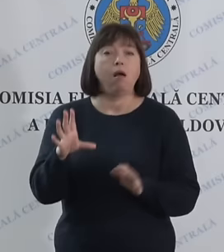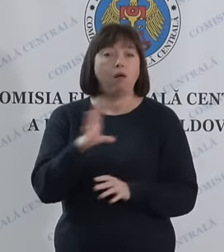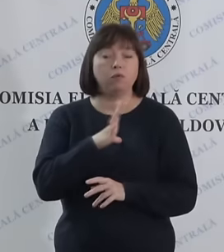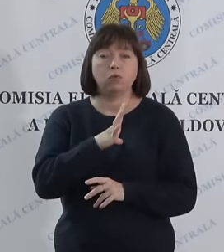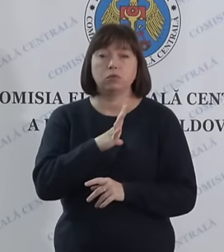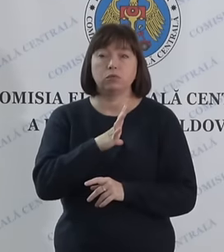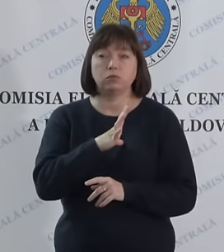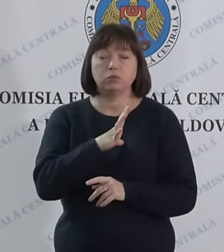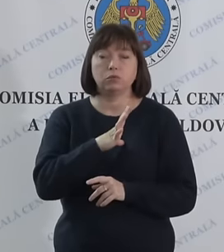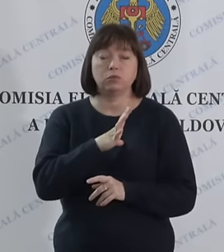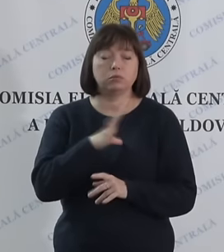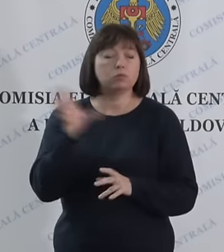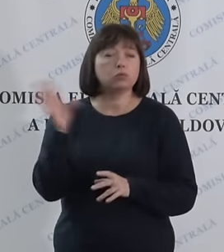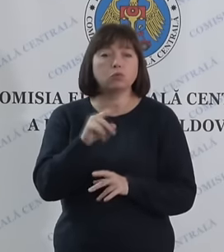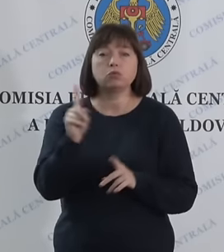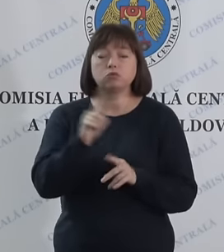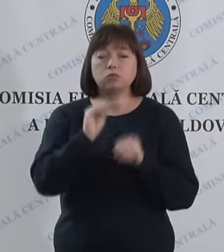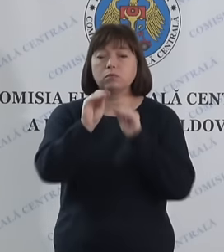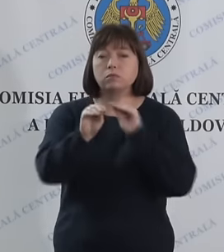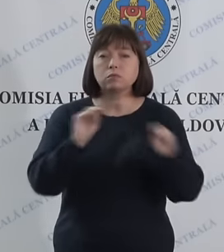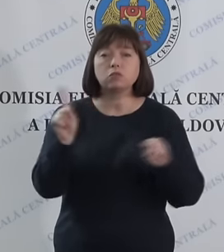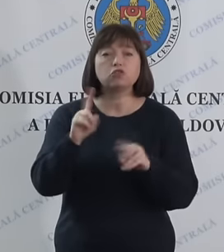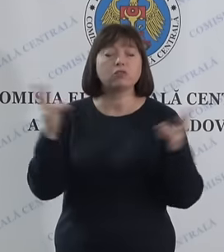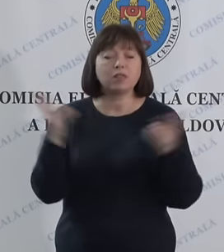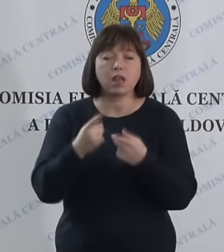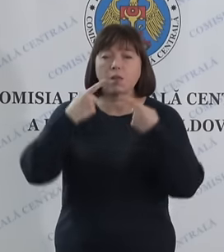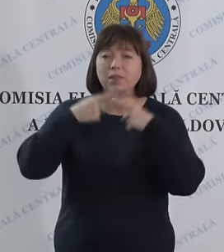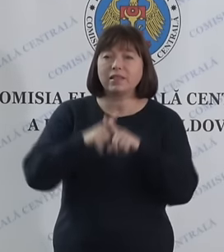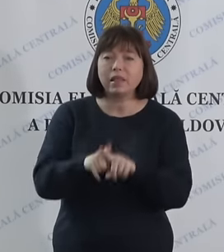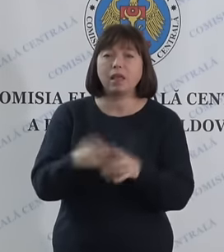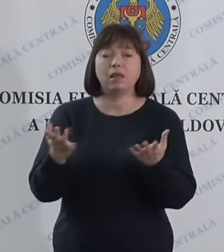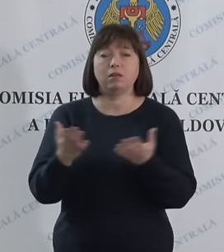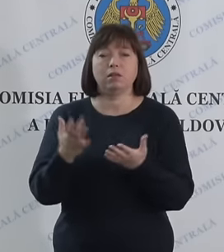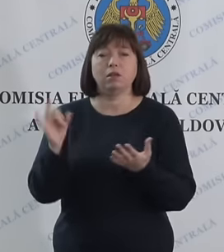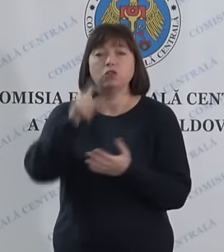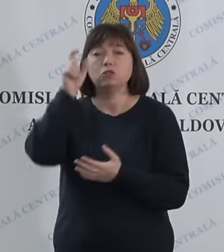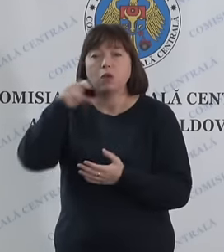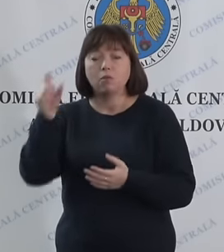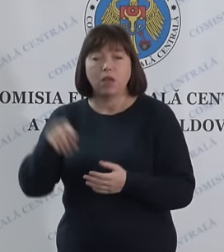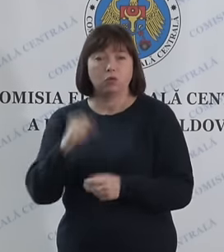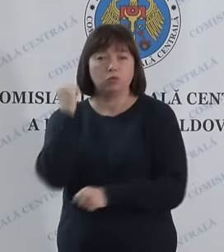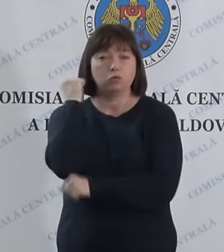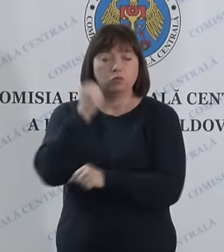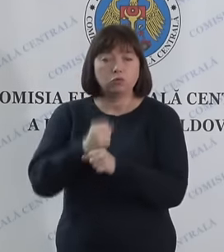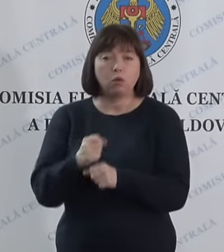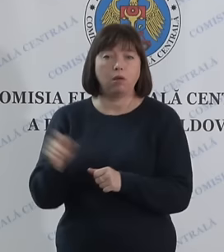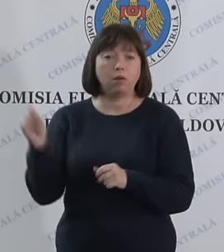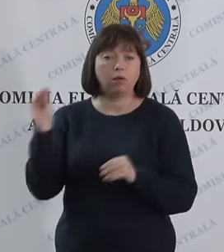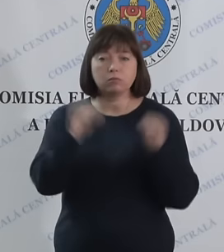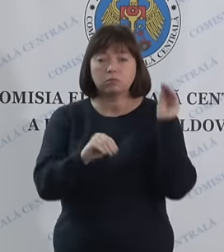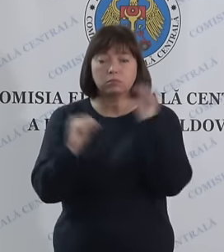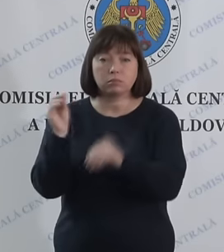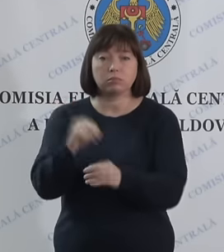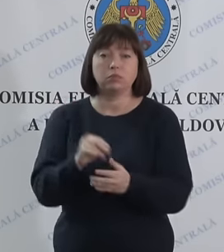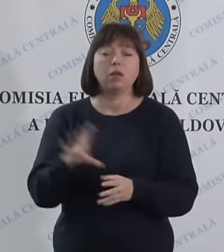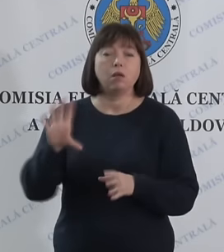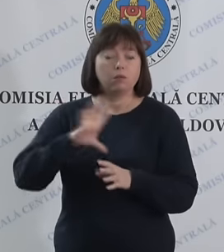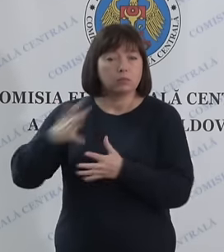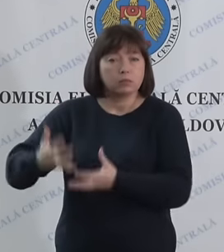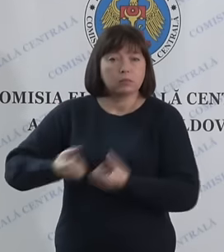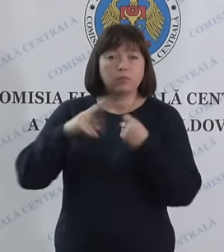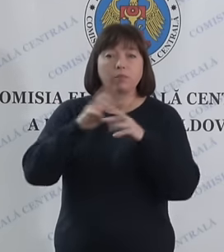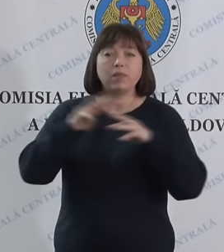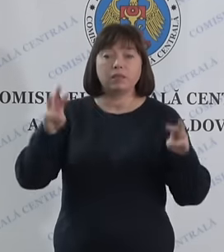capacitate cu toate resursele necesare și partea de resurse umane. Am avut sprijinul colegilor de la Ministerul de